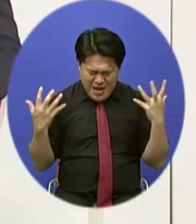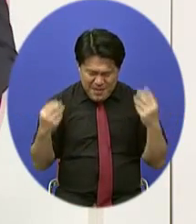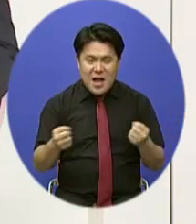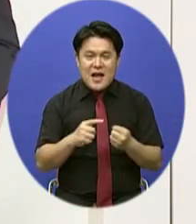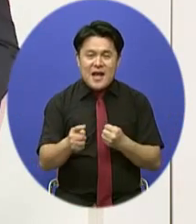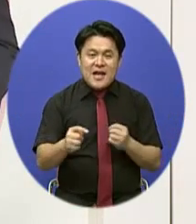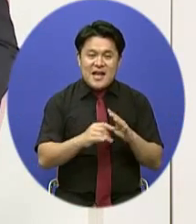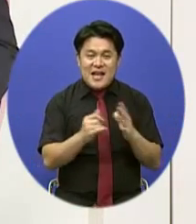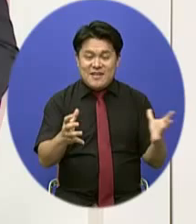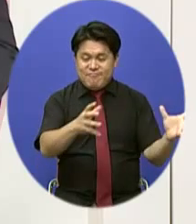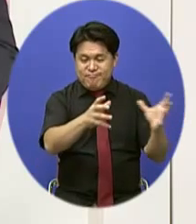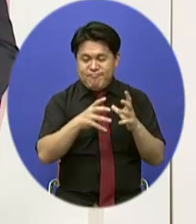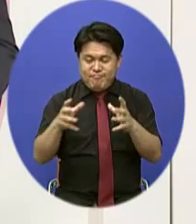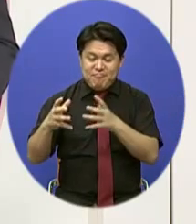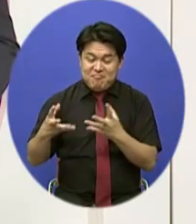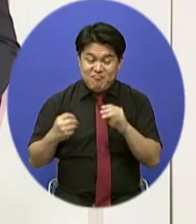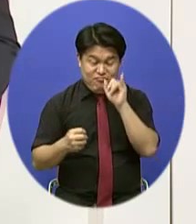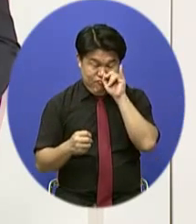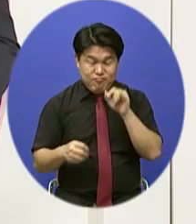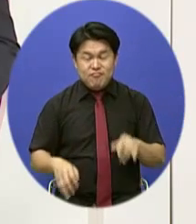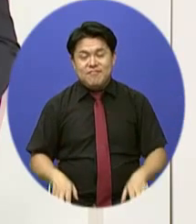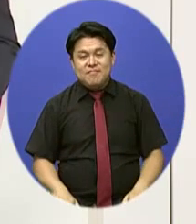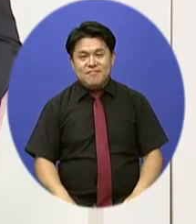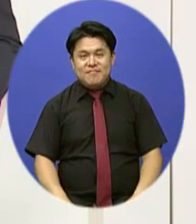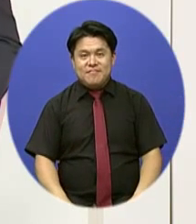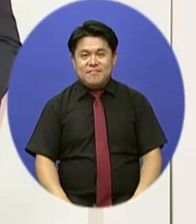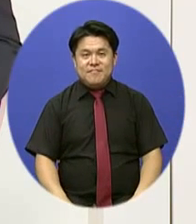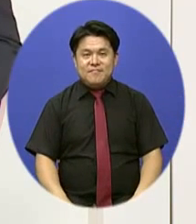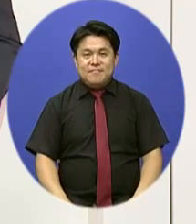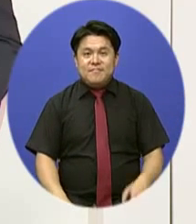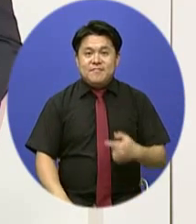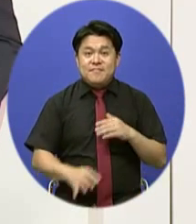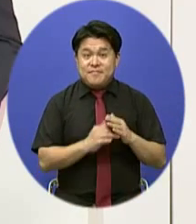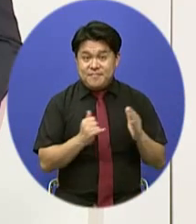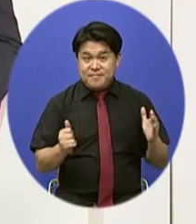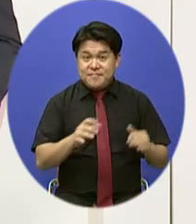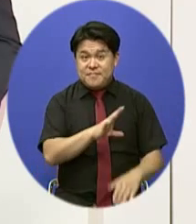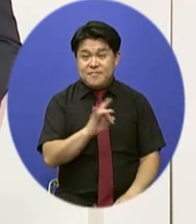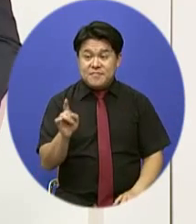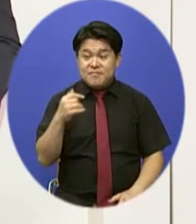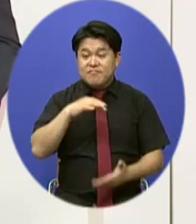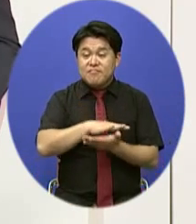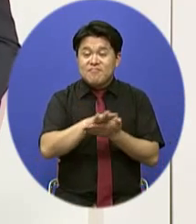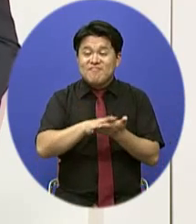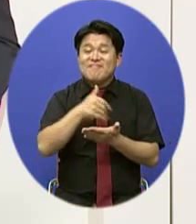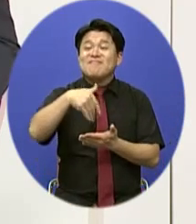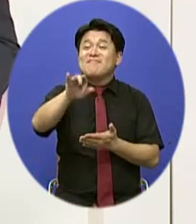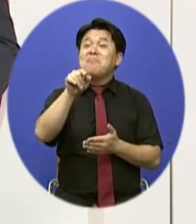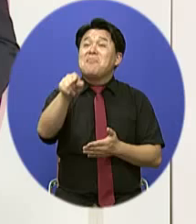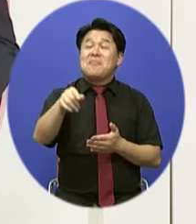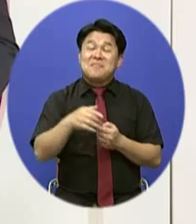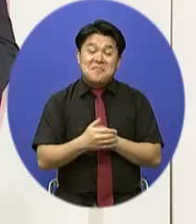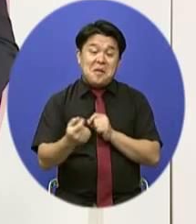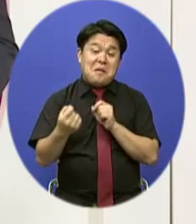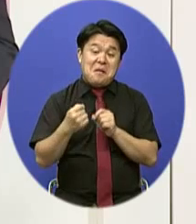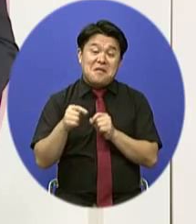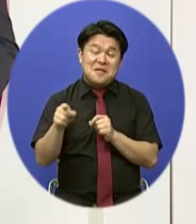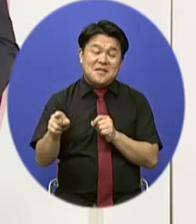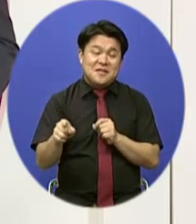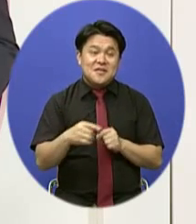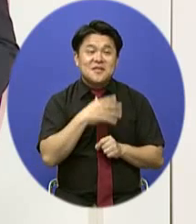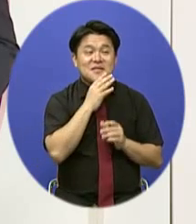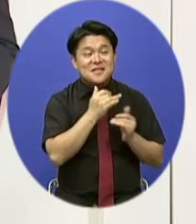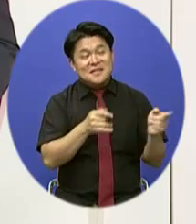가족끼리 예. 오는 데죠. 보문단지가. 예. 예. 예, 저희들도 가족끼리 동갑니다. 그렇죠. 뭐 가까우니까 집이 뭐